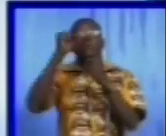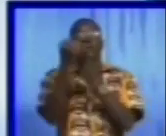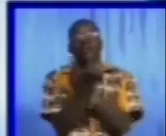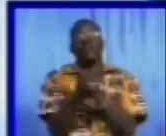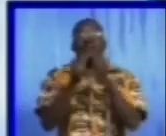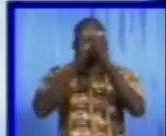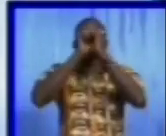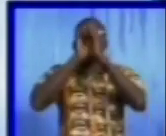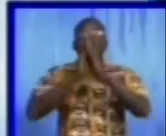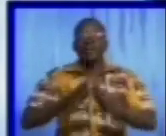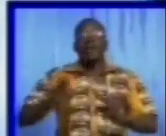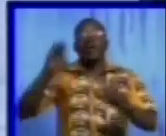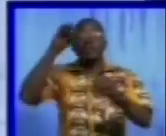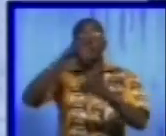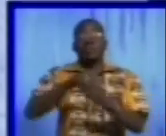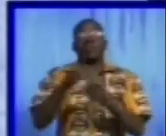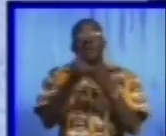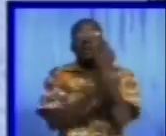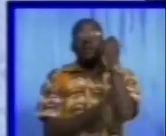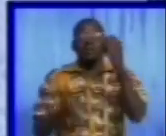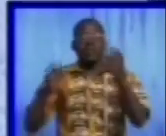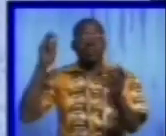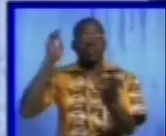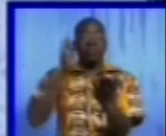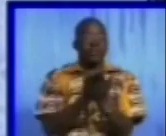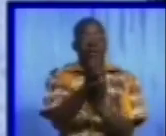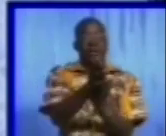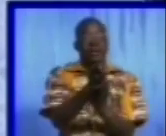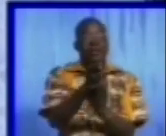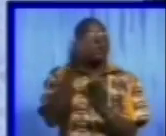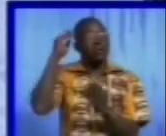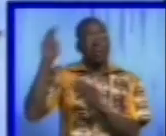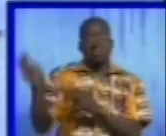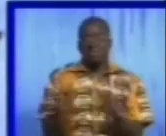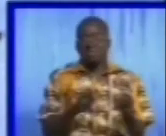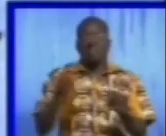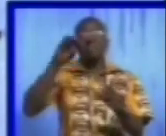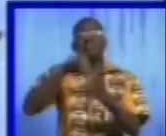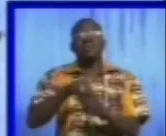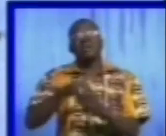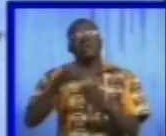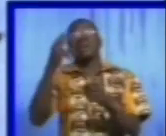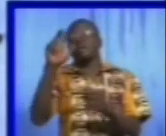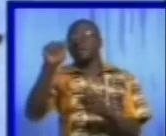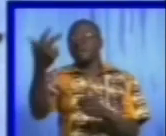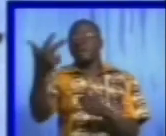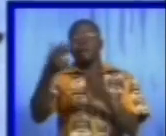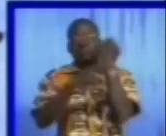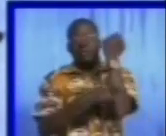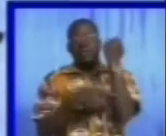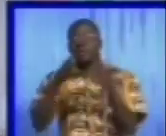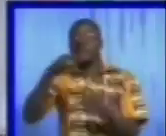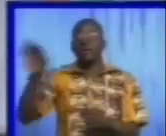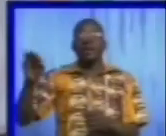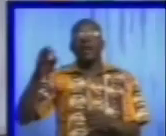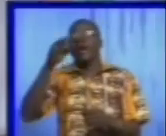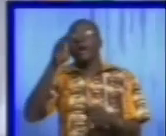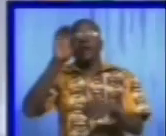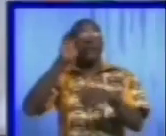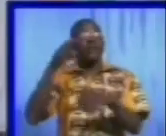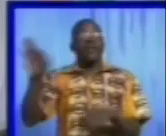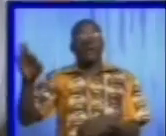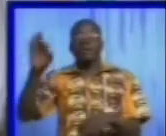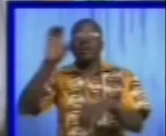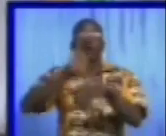au pays des hommes intègres. Après les représentations du mouvement dans les 13 régions du Burkina, en France et en Côte